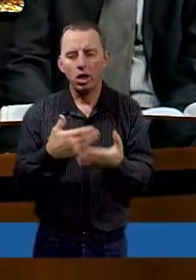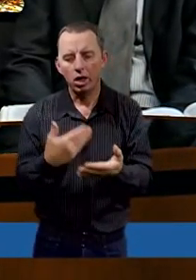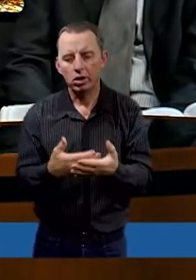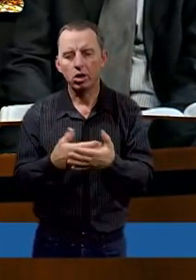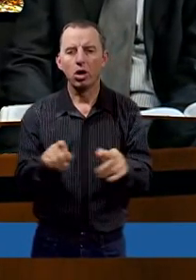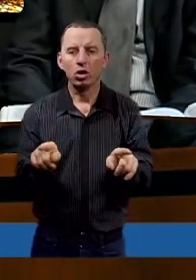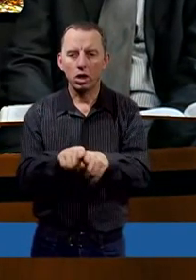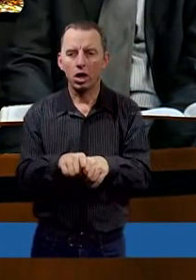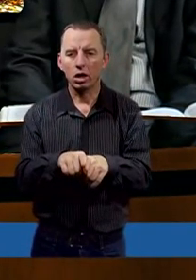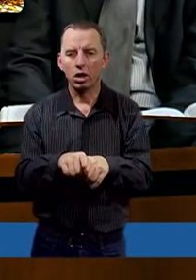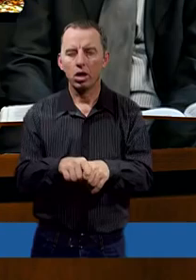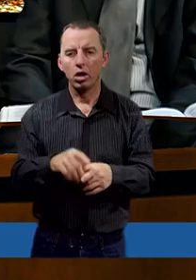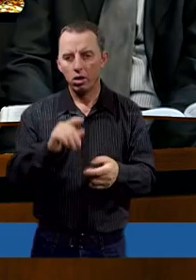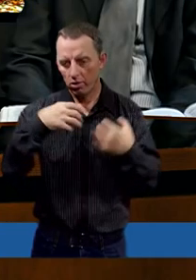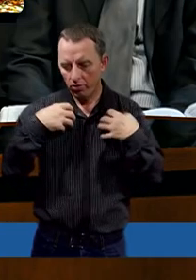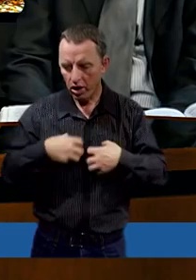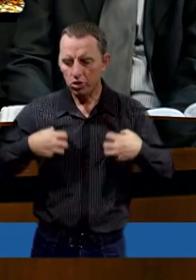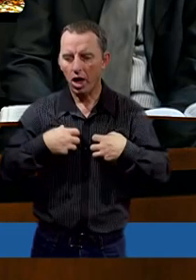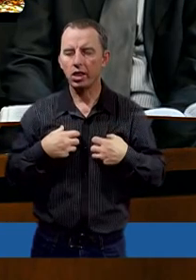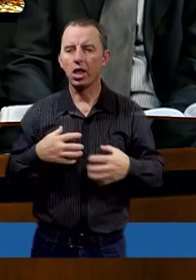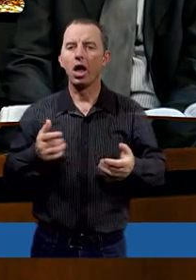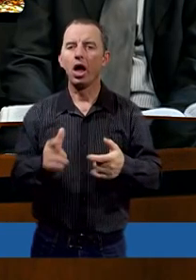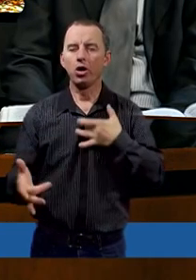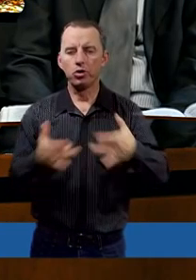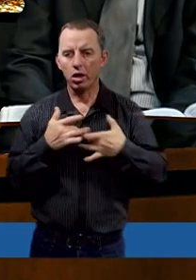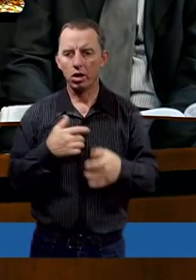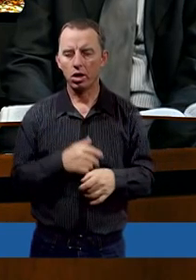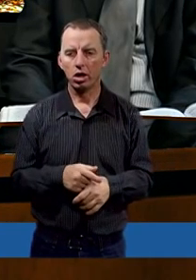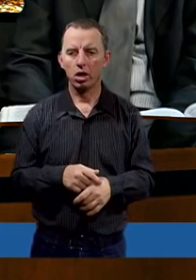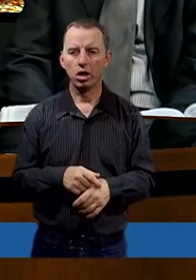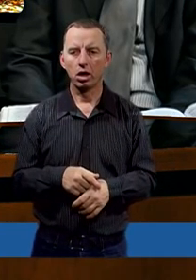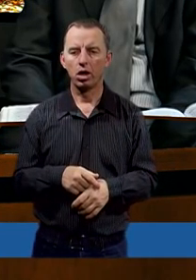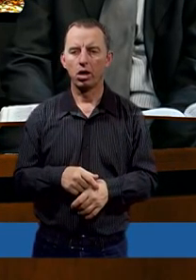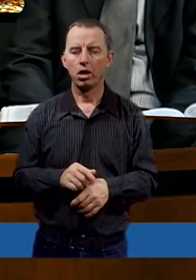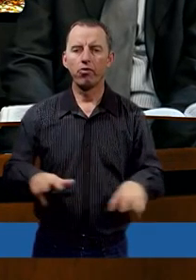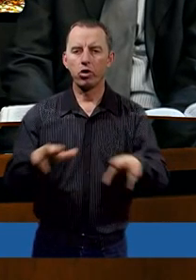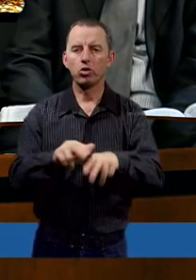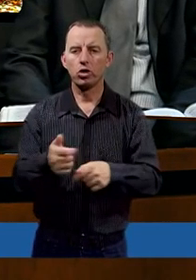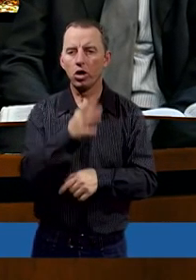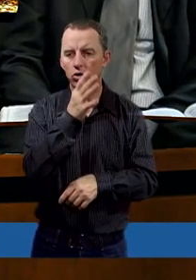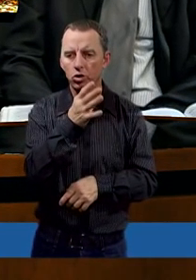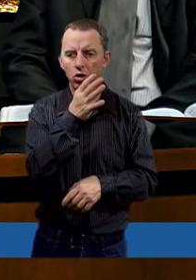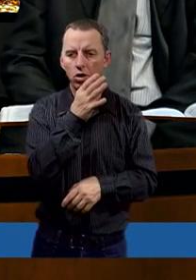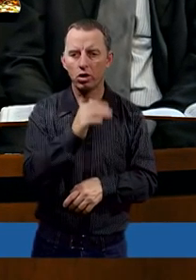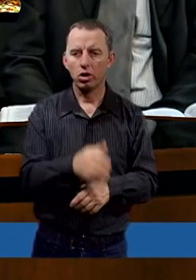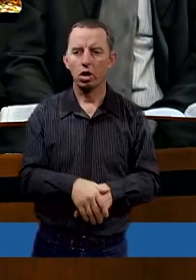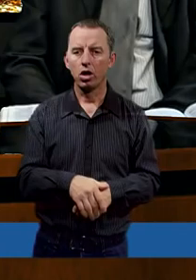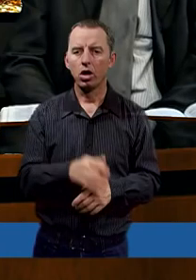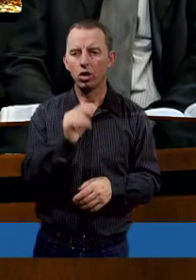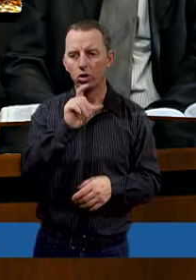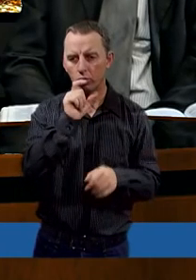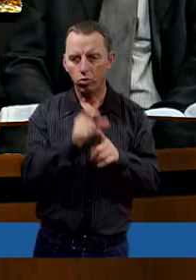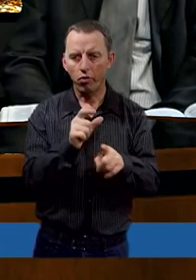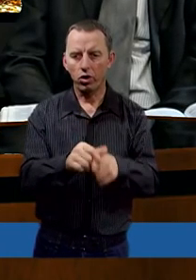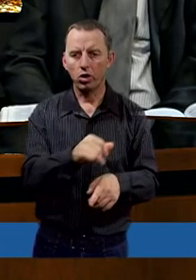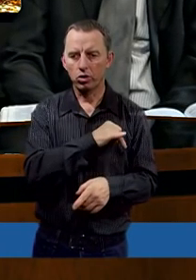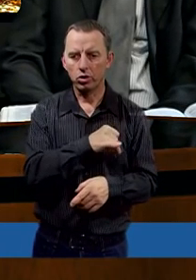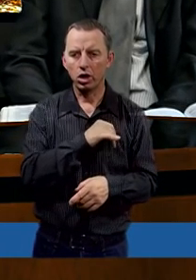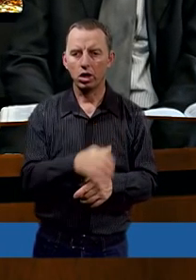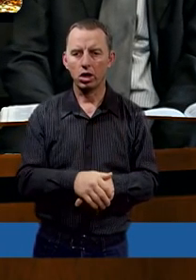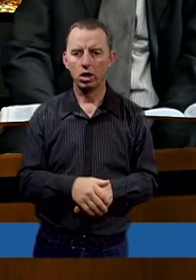też zwierzęta cierpią? Proszę. W rozumieniu żydowskim samo słowo grzech, które jest